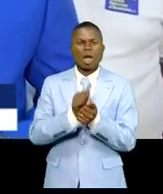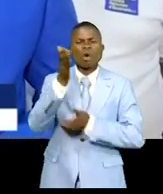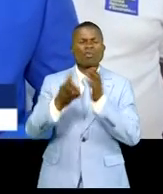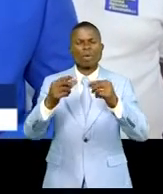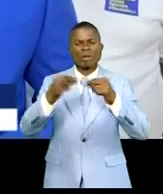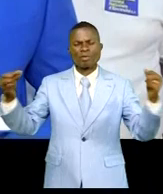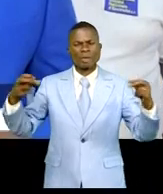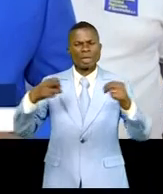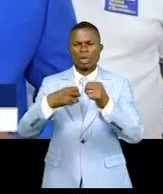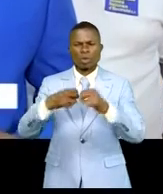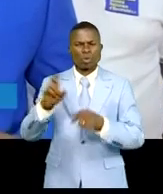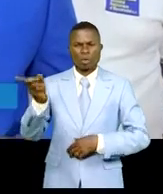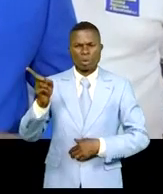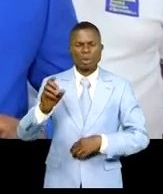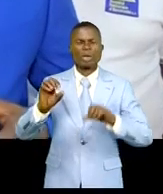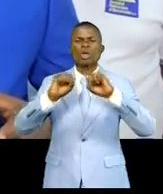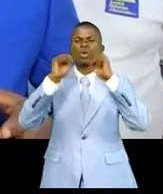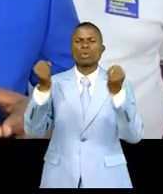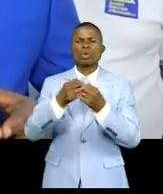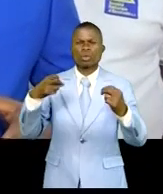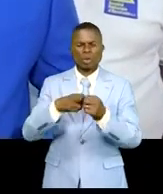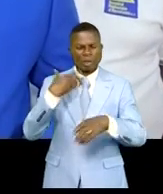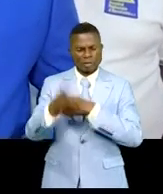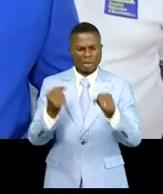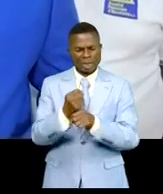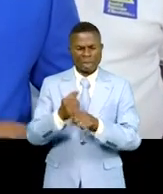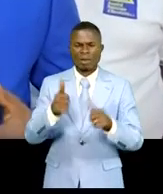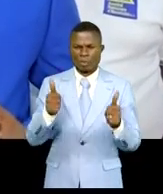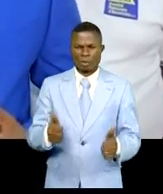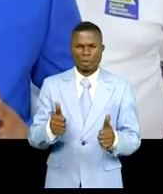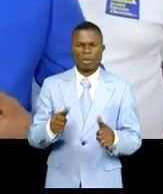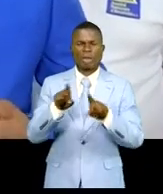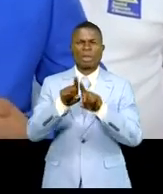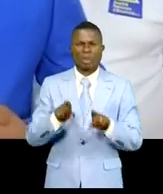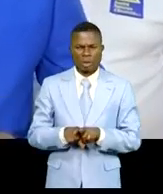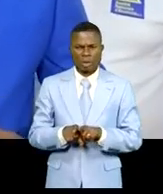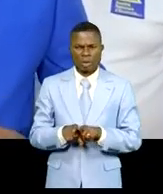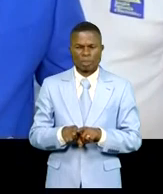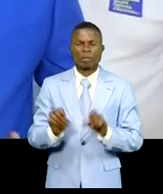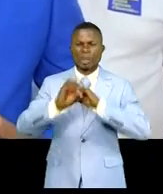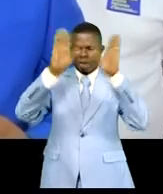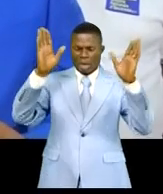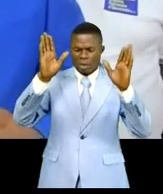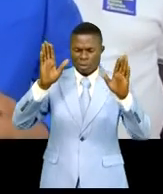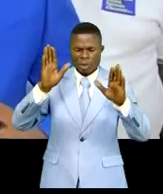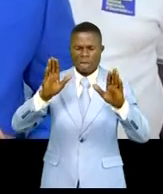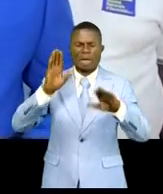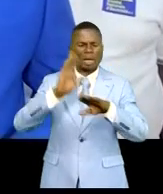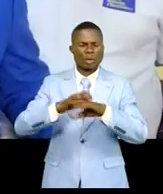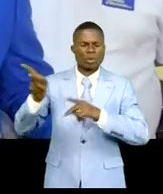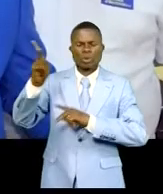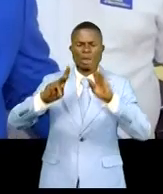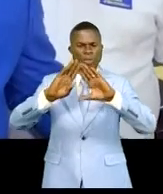câbles électriques et que la SNEL puisse faire son travail convenablement et que la lumière puisse être